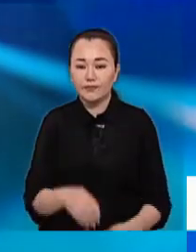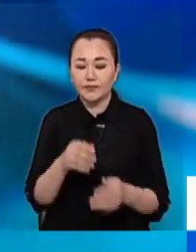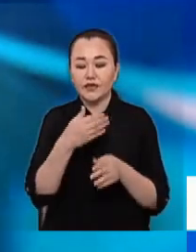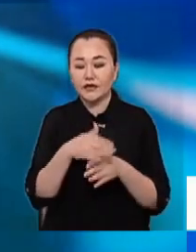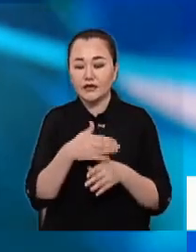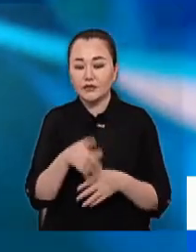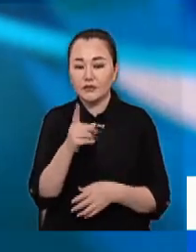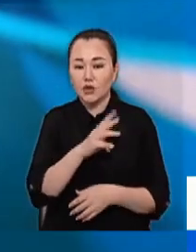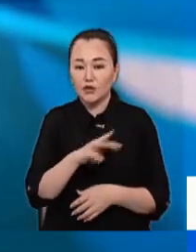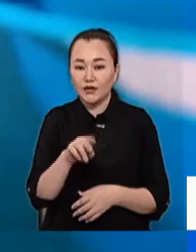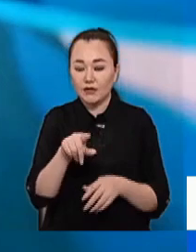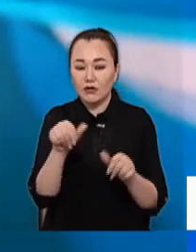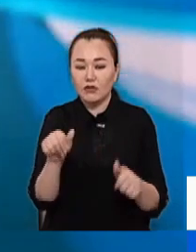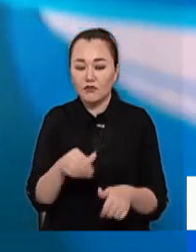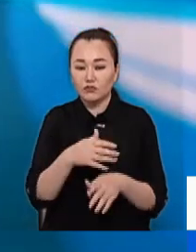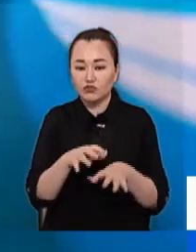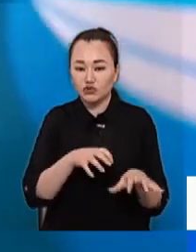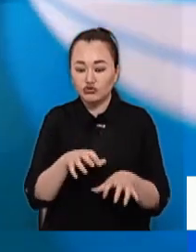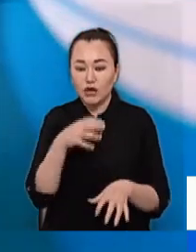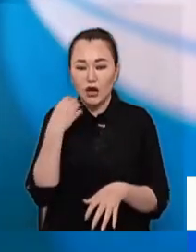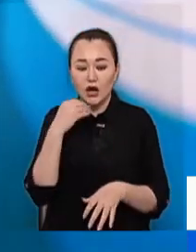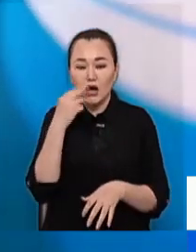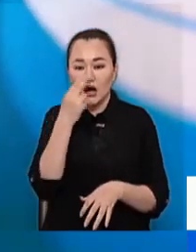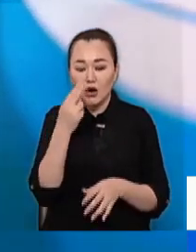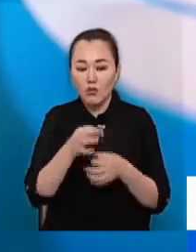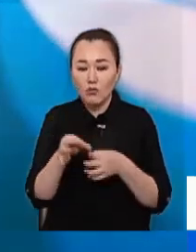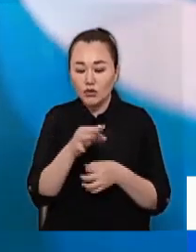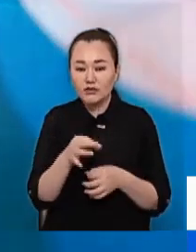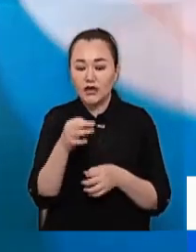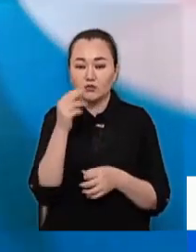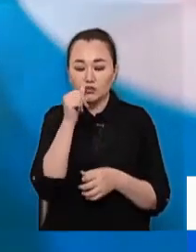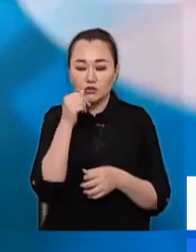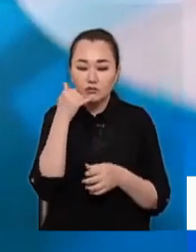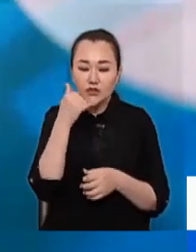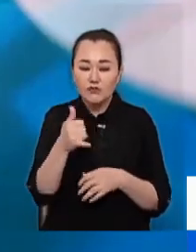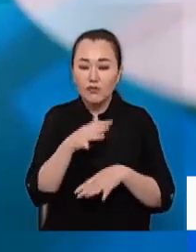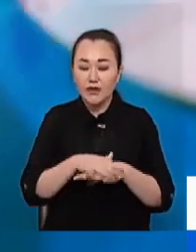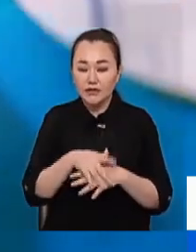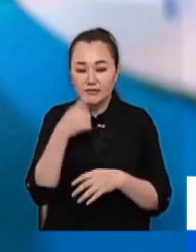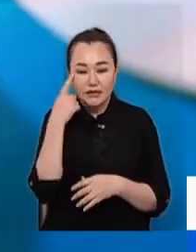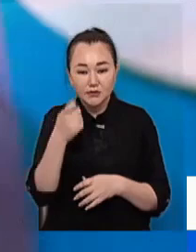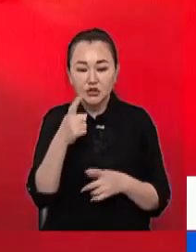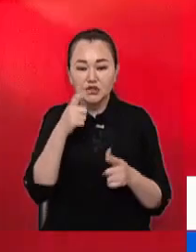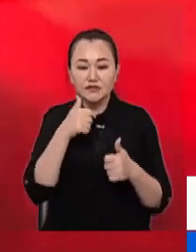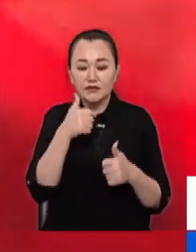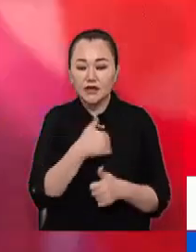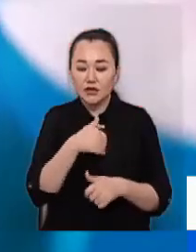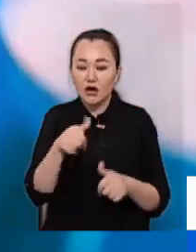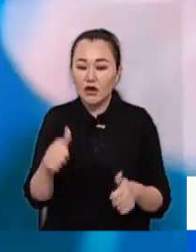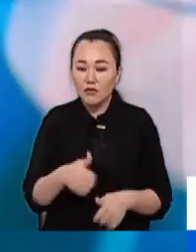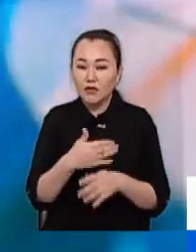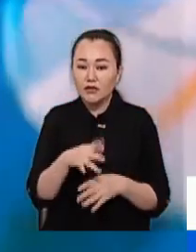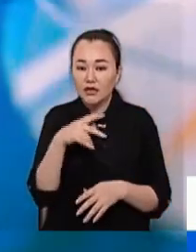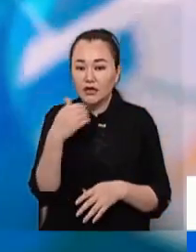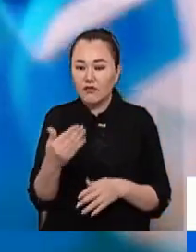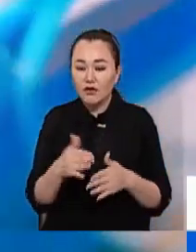Кредит на 1 000 000 тенге оформили мошенники на Акмолинца. Мужчине позвонил якобы сотрудник банка и сообщил, что неизвестные хотят оформить кредит